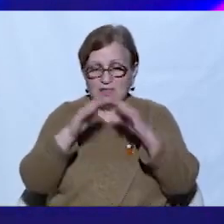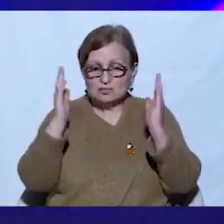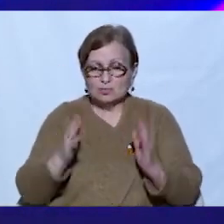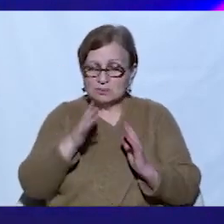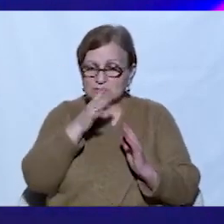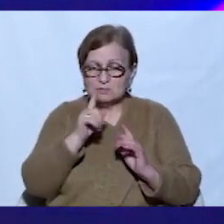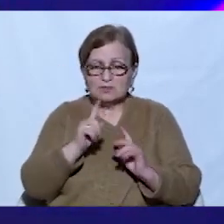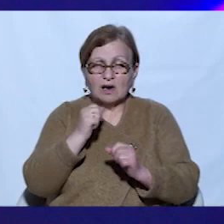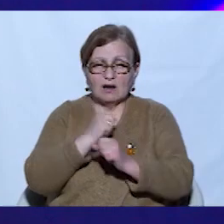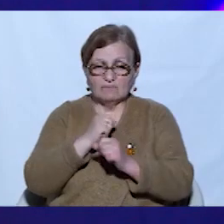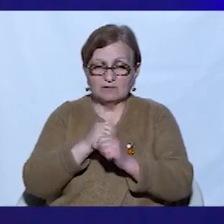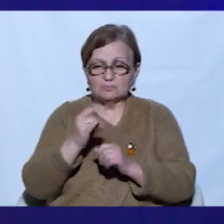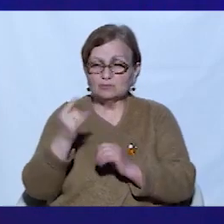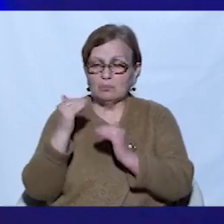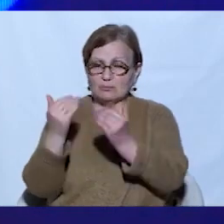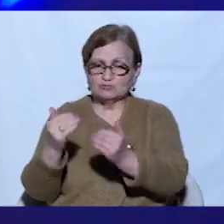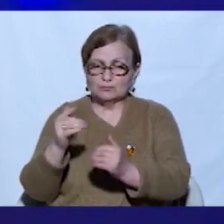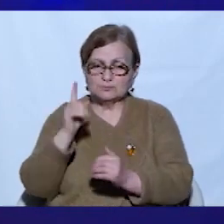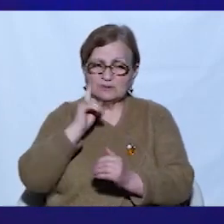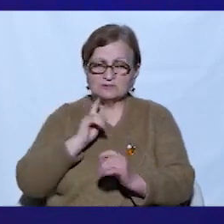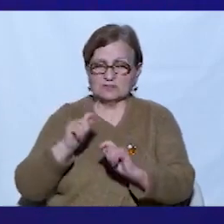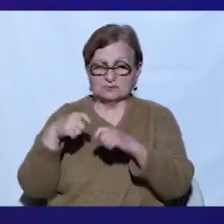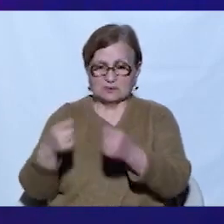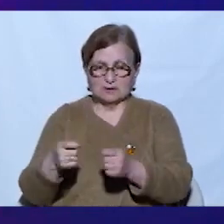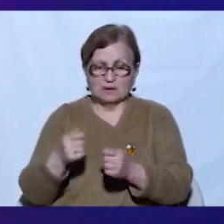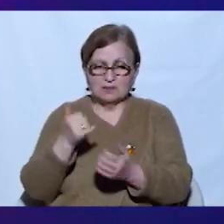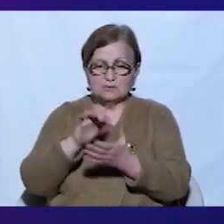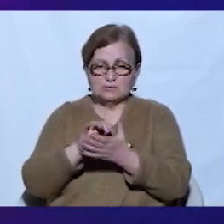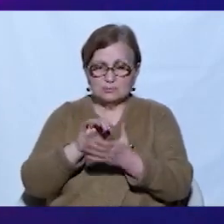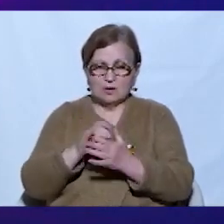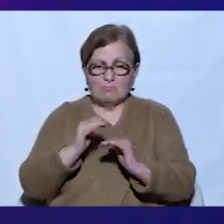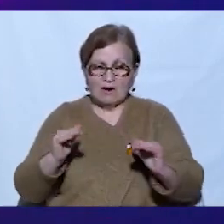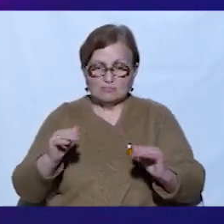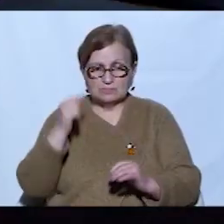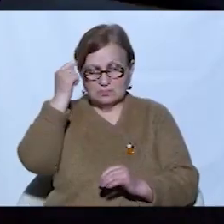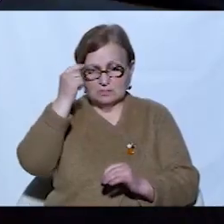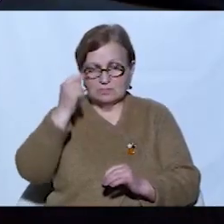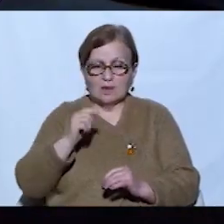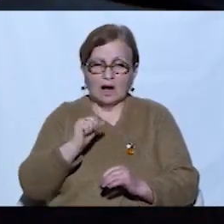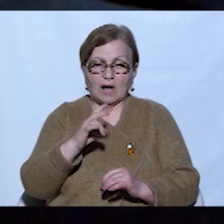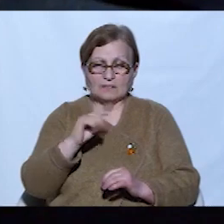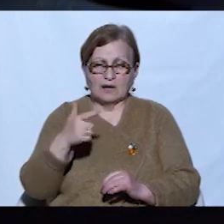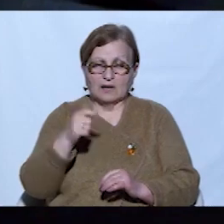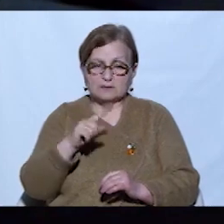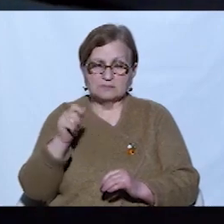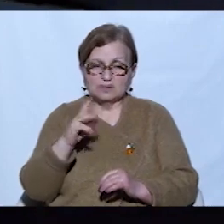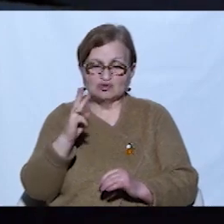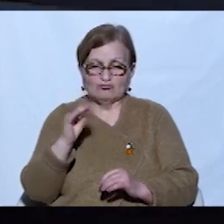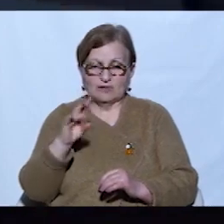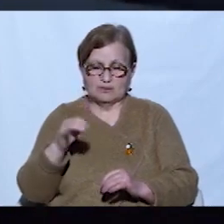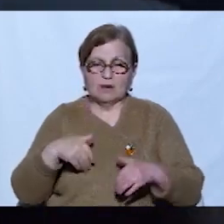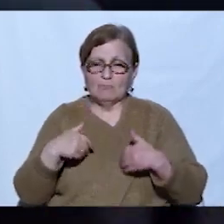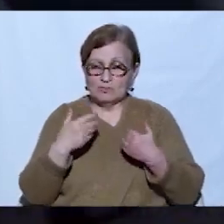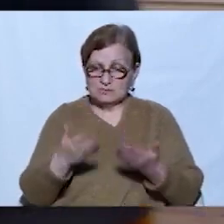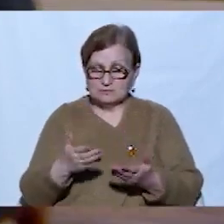გაკეთდეს მოზარდთა სასარგებლოდ. ამ თემაზე სასაუბროთ სტუდიის სტუმარია ბავშვთა ფსიქოლოგი ანა გაზაშვილი. Ანა, მოგესალმები და ძალიან